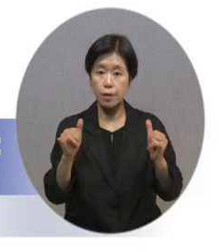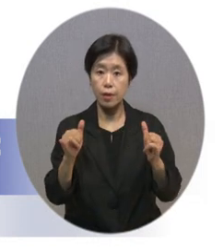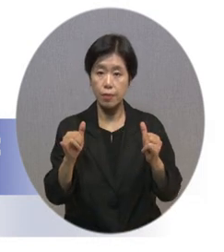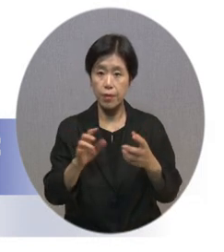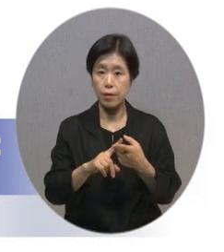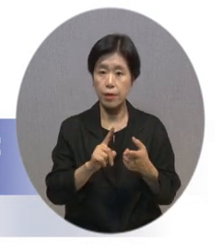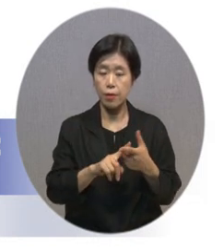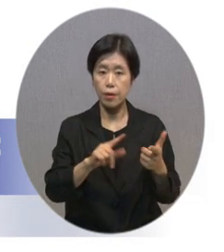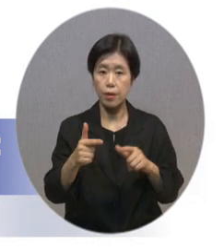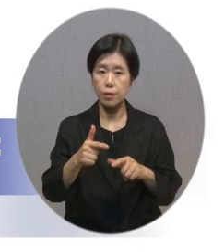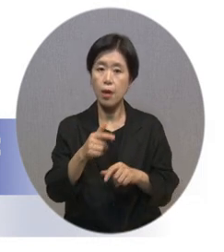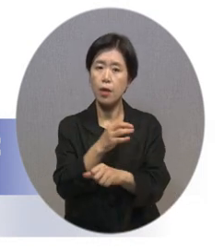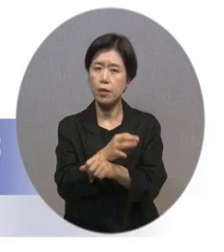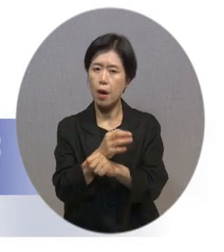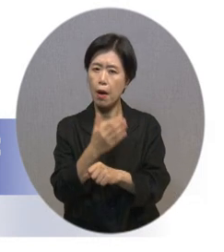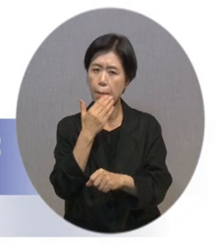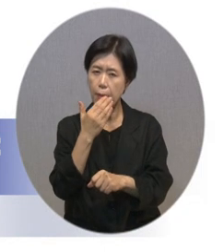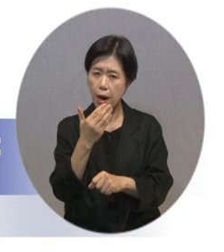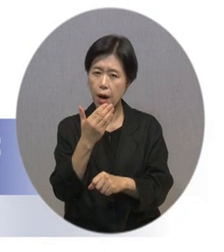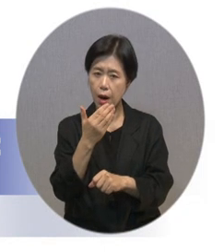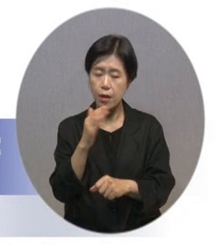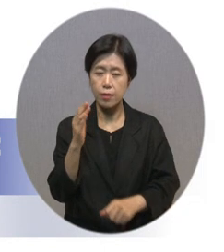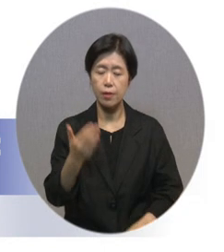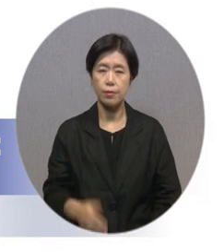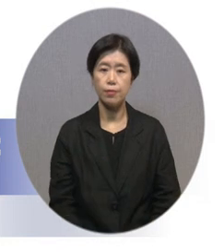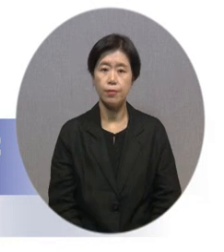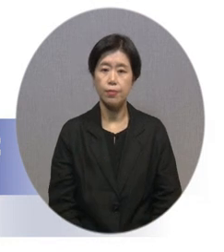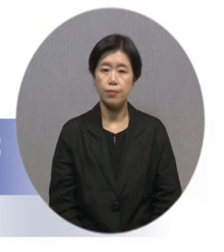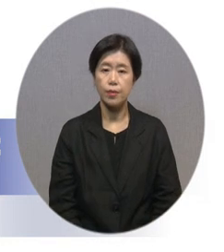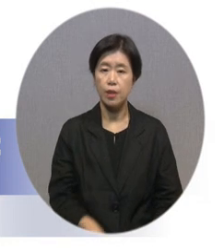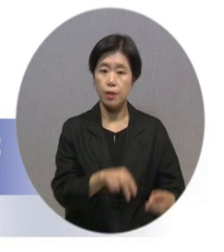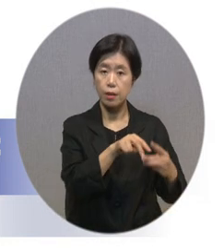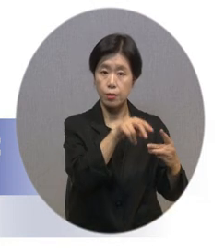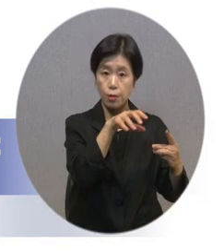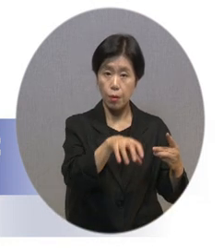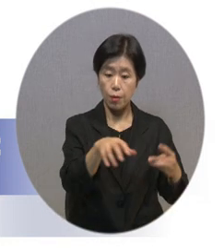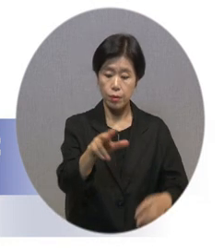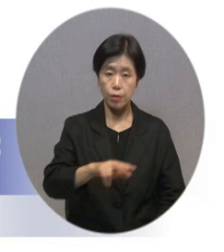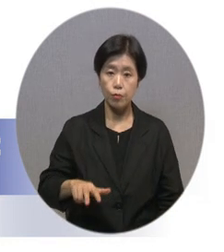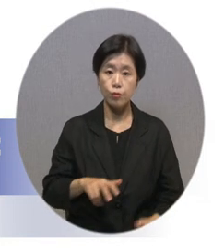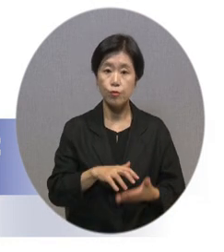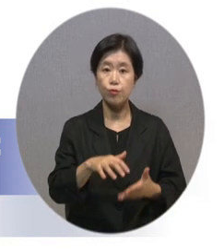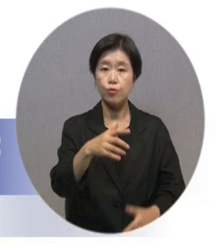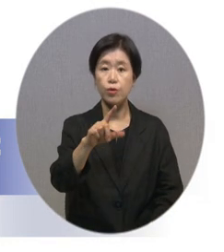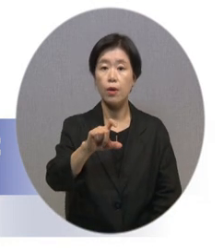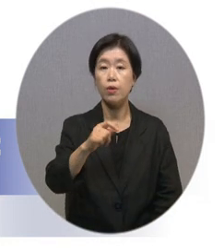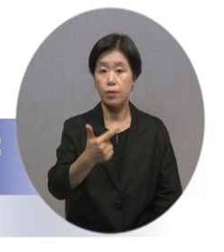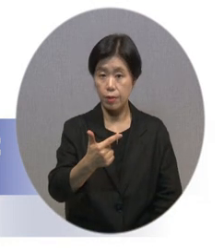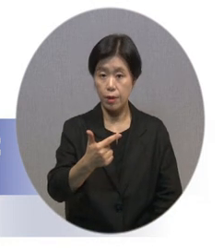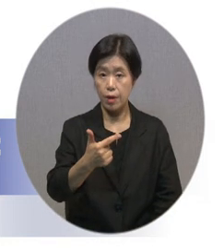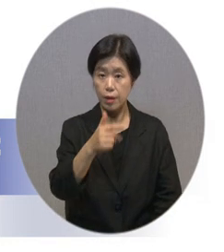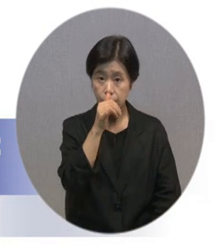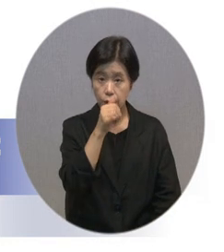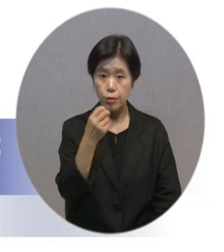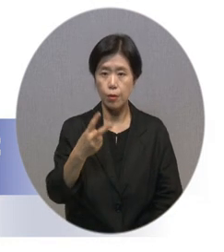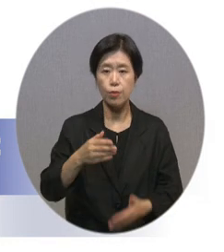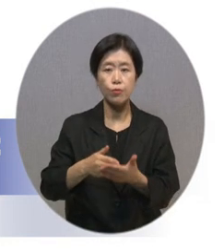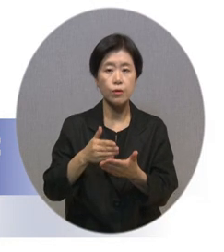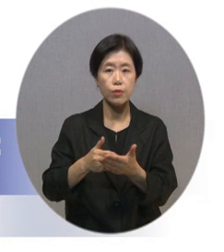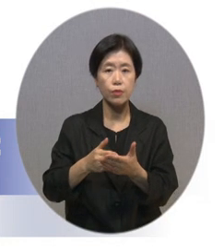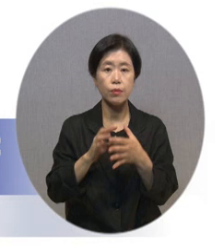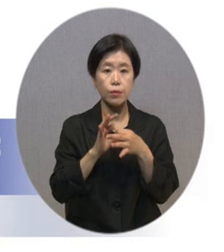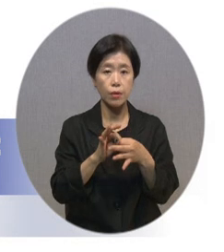촉진 등을 할 수 있게 됐다고 설명했습니다 한편 센터는 전국 16개 지역 센터와 뉴스레터 등을